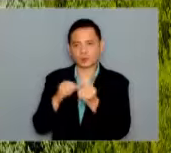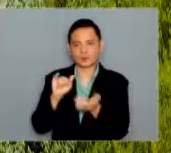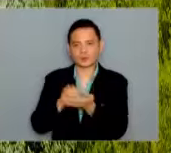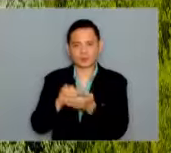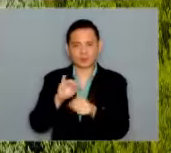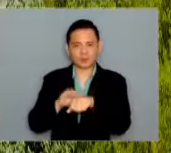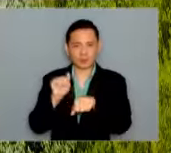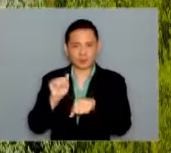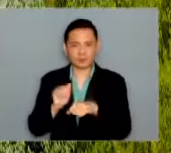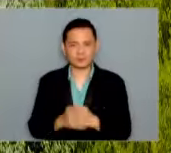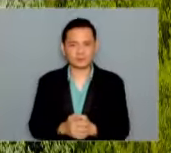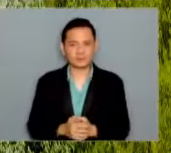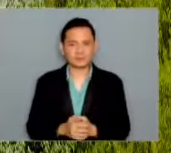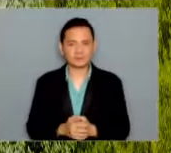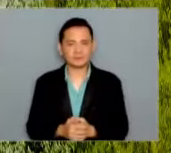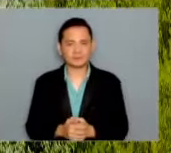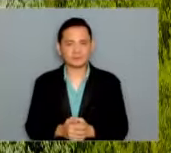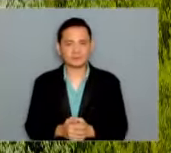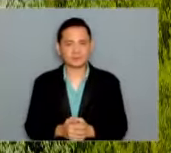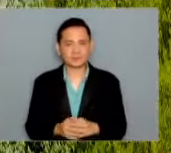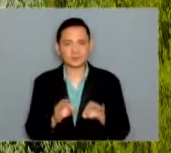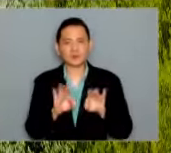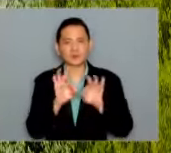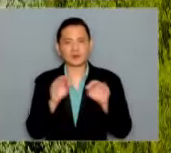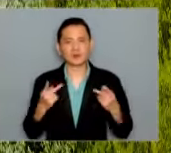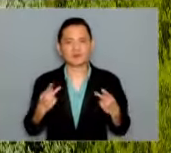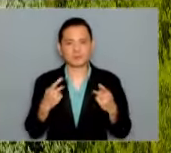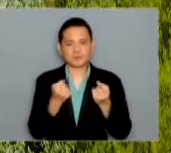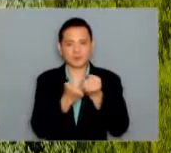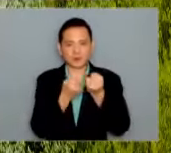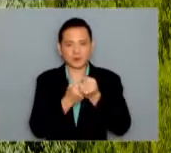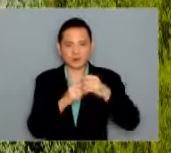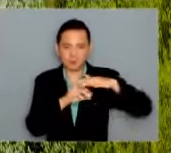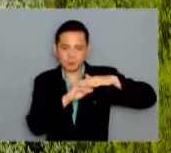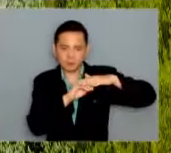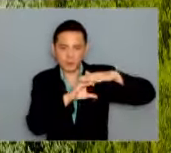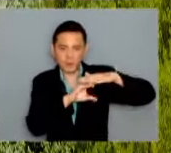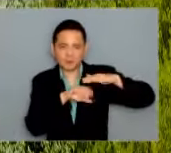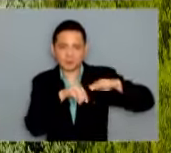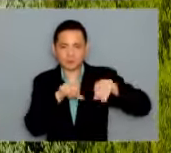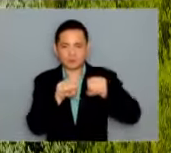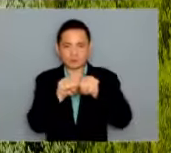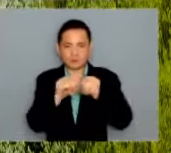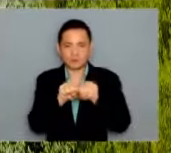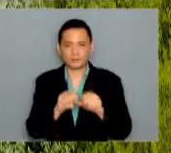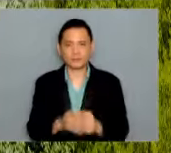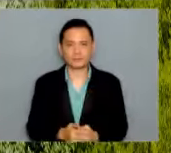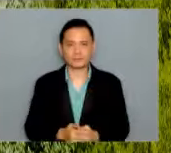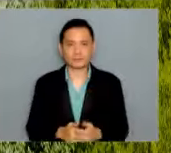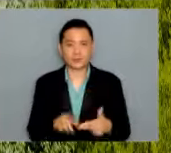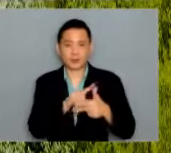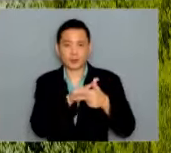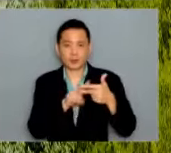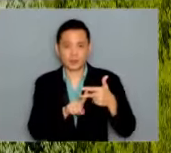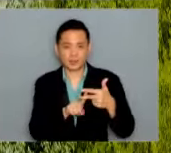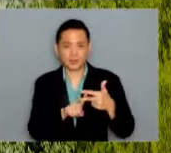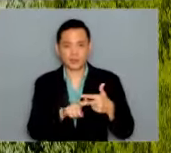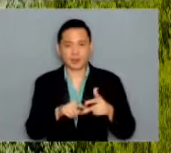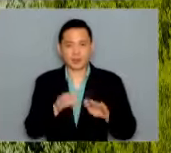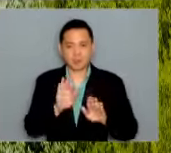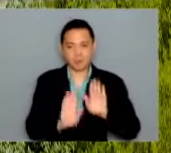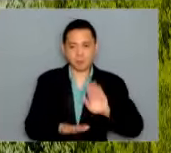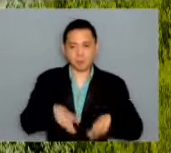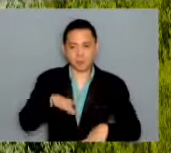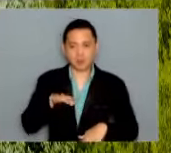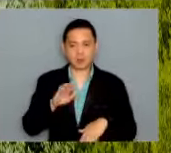ina-identify yung flat-footed. Basta mayroon arch support. Tapos ano na nga dun sa tatlong uri ng pag-land, ano ba yung pinakamabisa? Ano yung